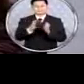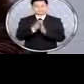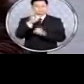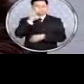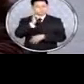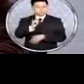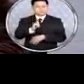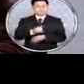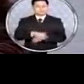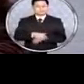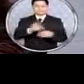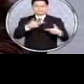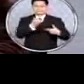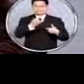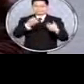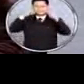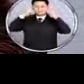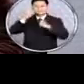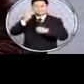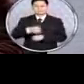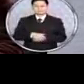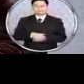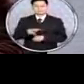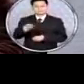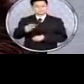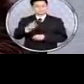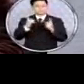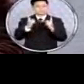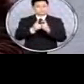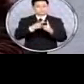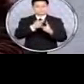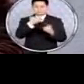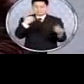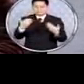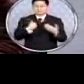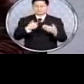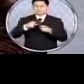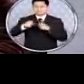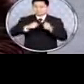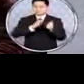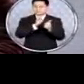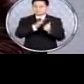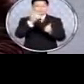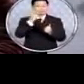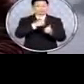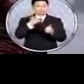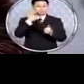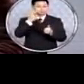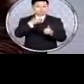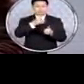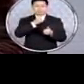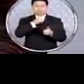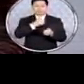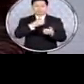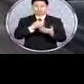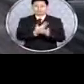的蔡女士跟宋先，你们怎么样具体的帮助没有好爸爸的年轻人？谢